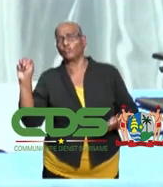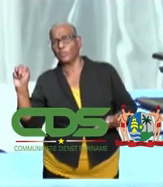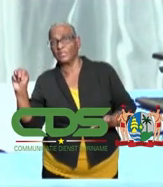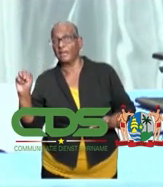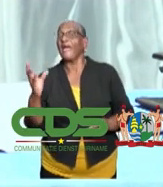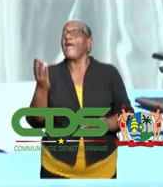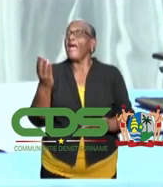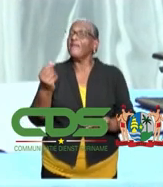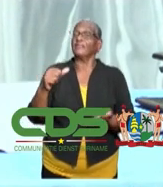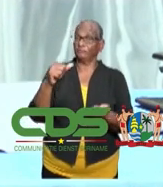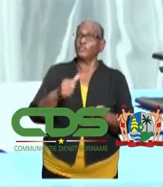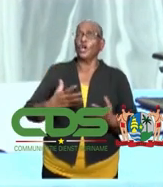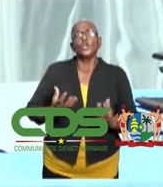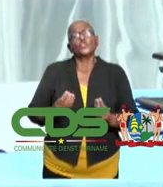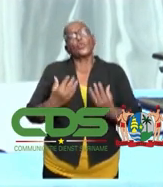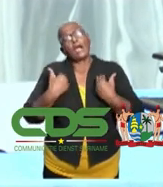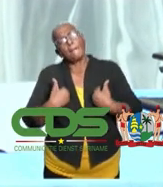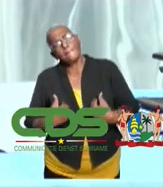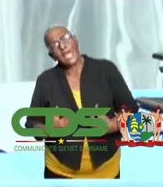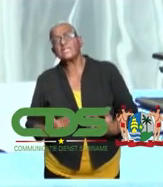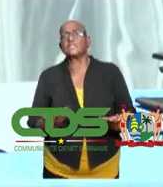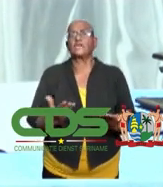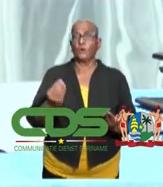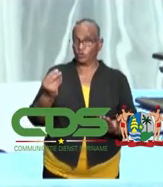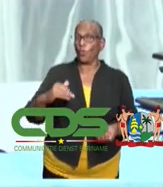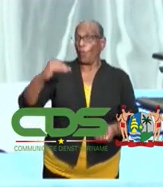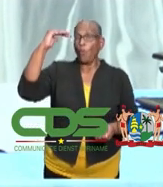En de financiële bijstand voor zwakke huishoudens was ook opgetopt